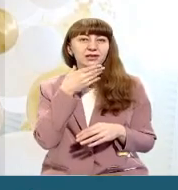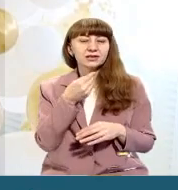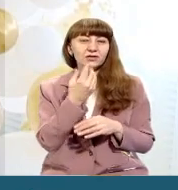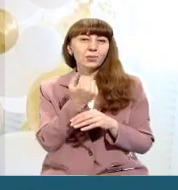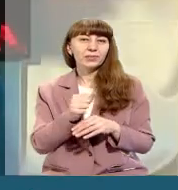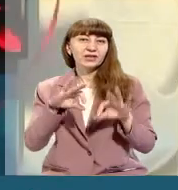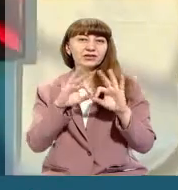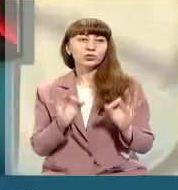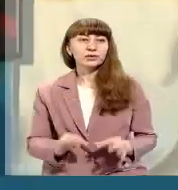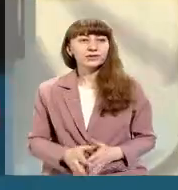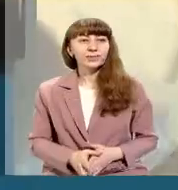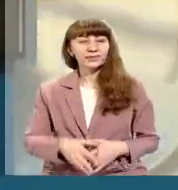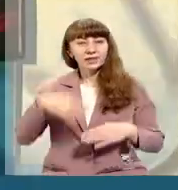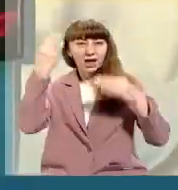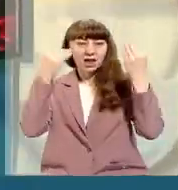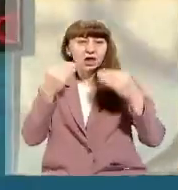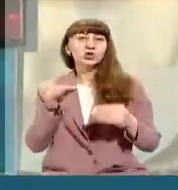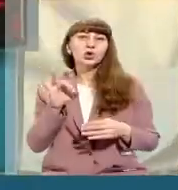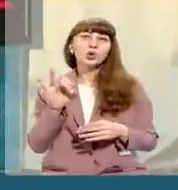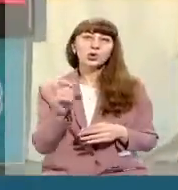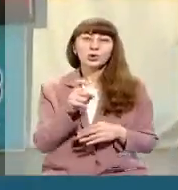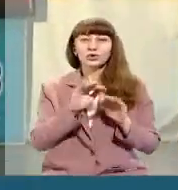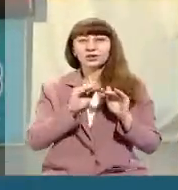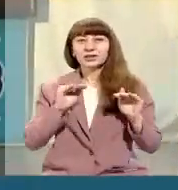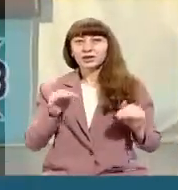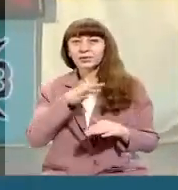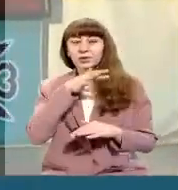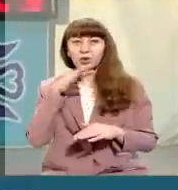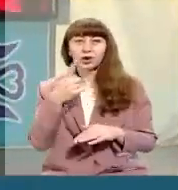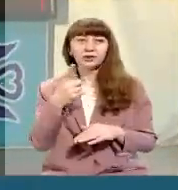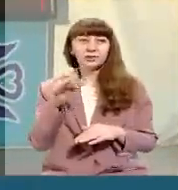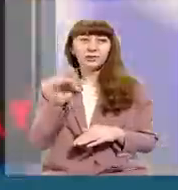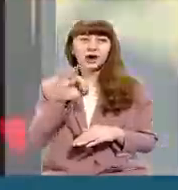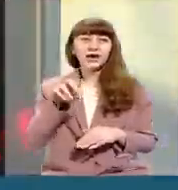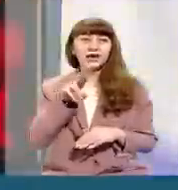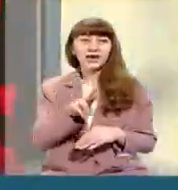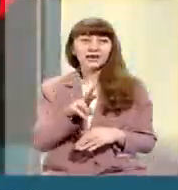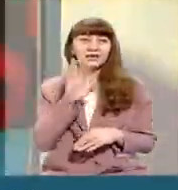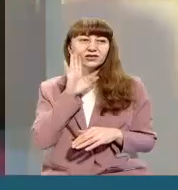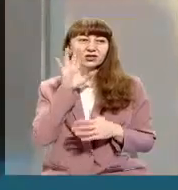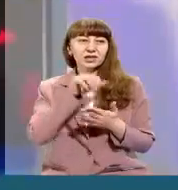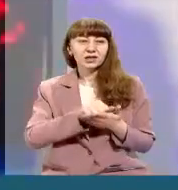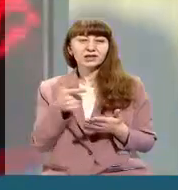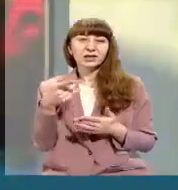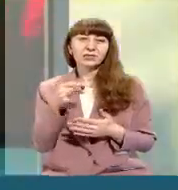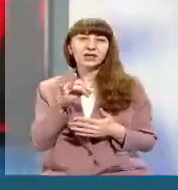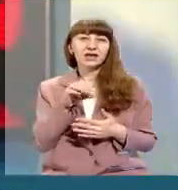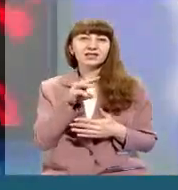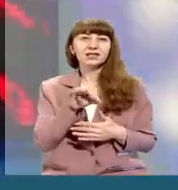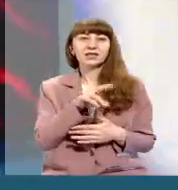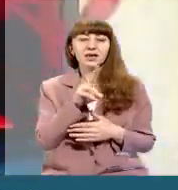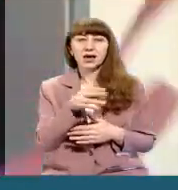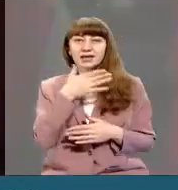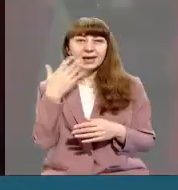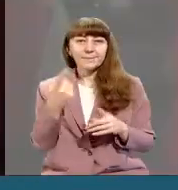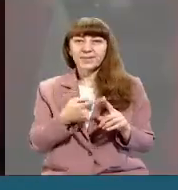побед в искусстве талантливых и одарённых детей в школе немало одна из них мая Нургалиева девочка занимается гимнастикой причём